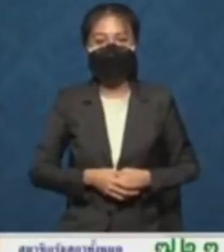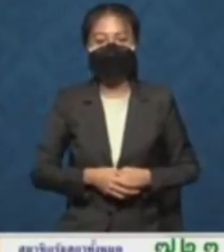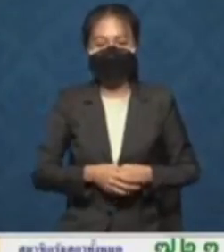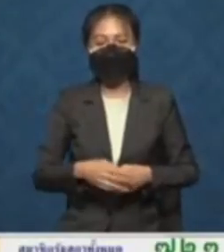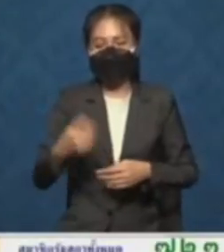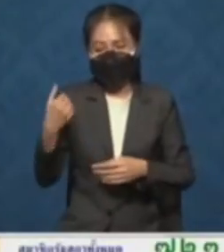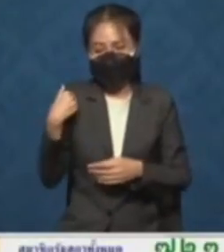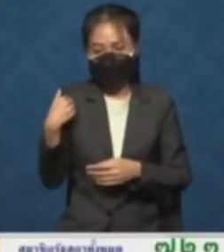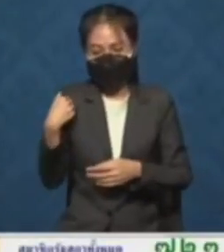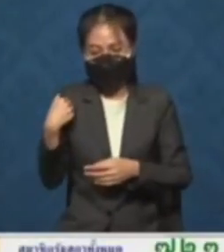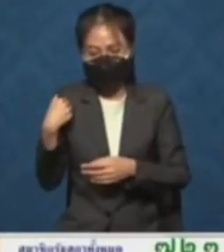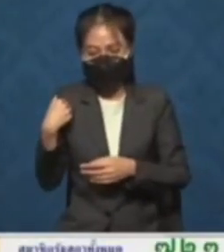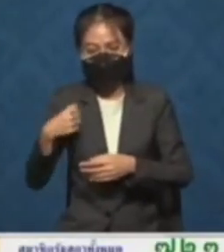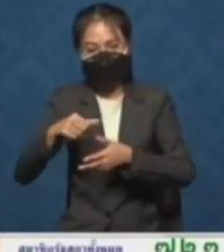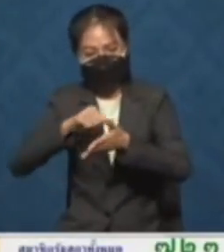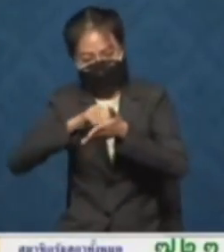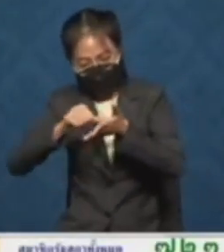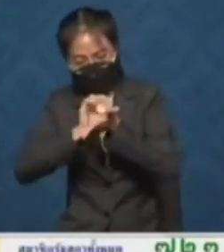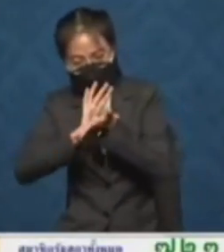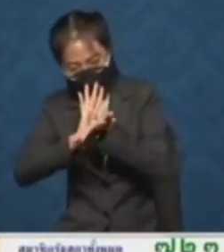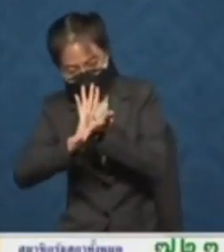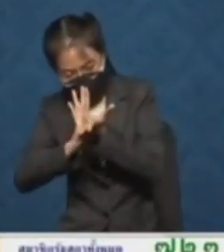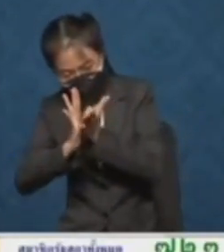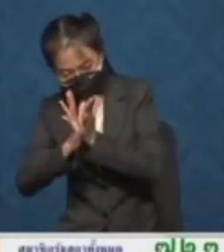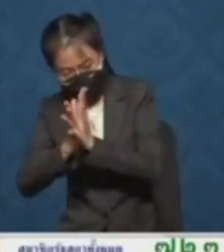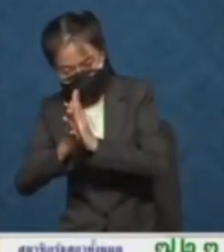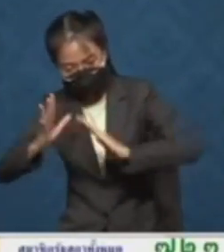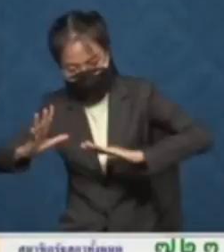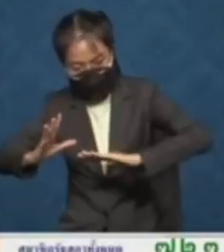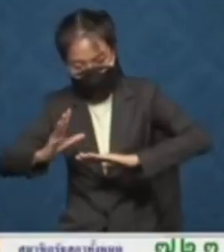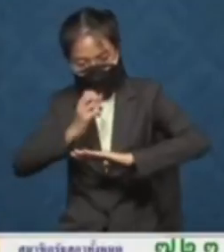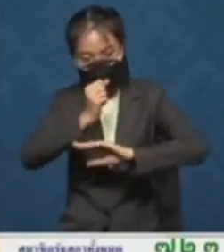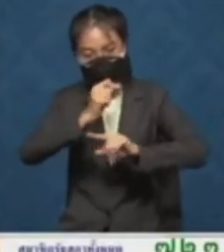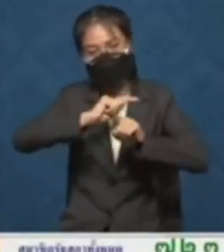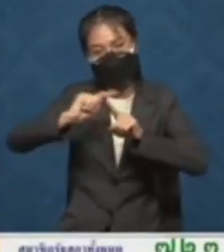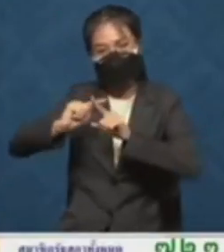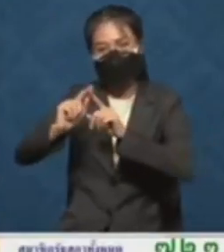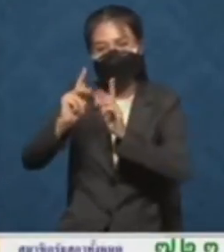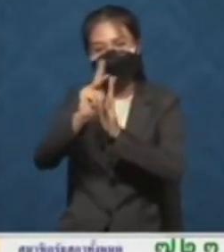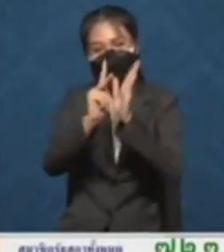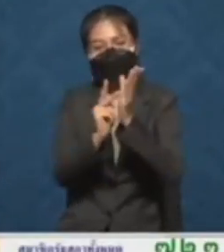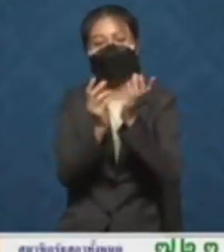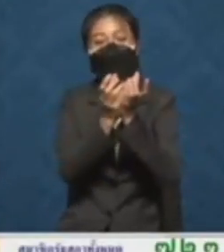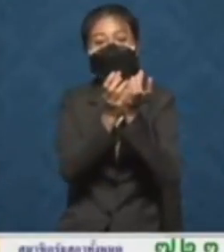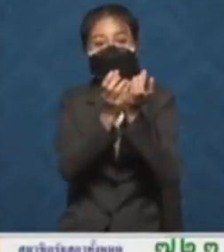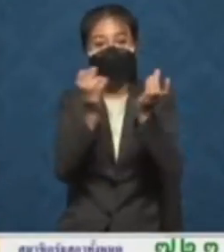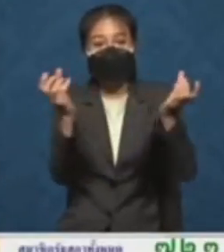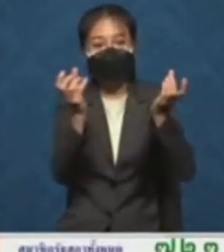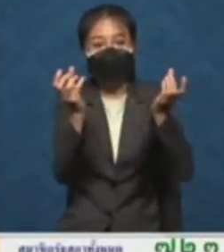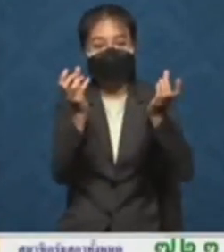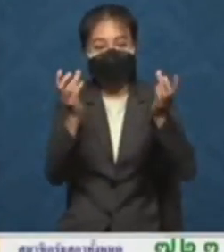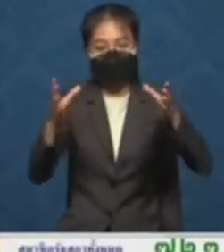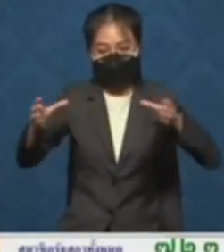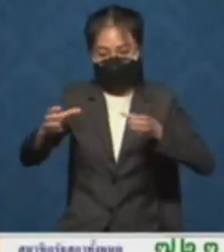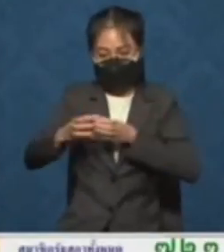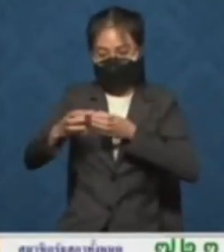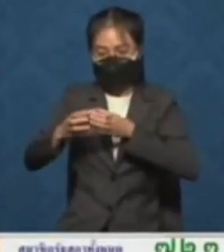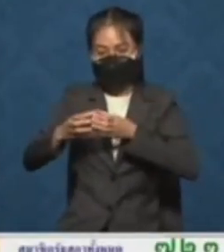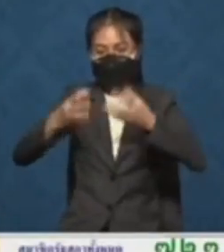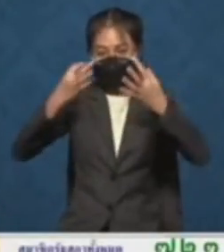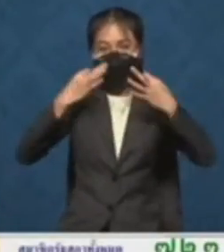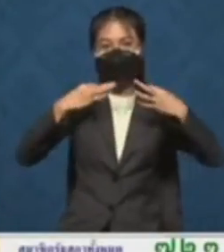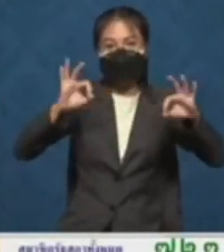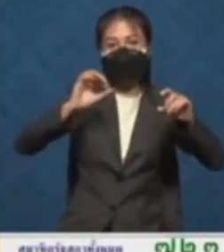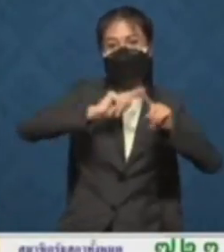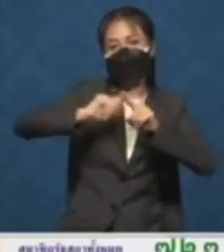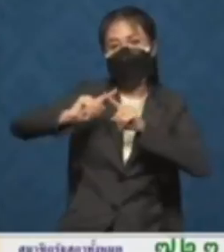เปลี่ยนการใช้อำนาจอธิปไตยที่อยู่ในรัฐธรรมนูญสถาบันองค์กรที่เกี่ยวข้อง